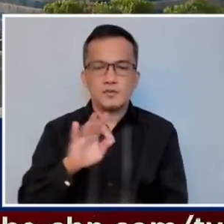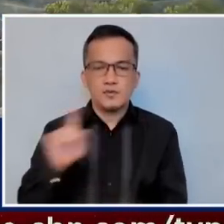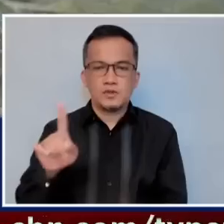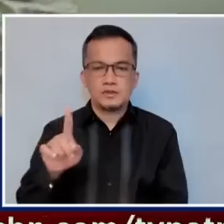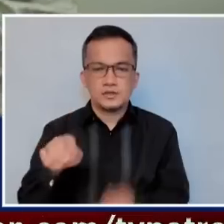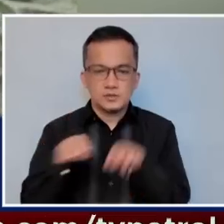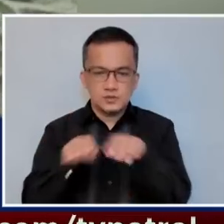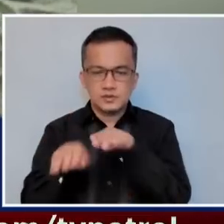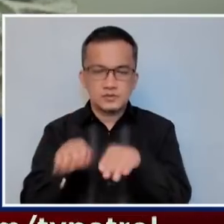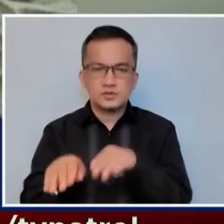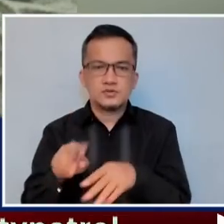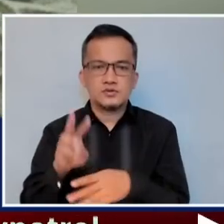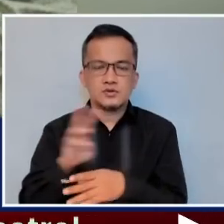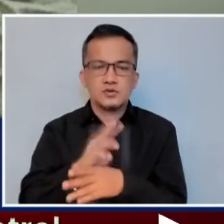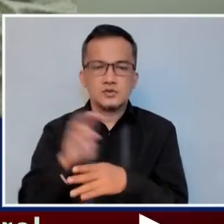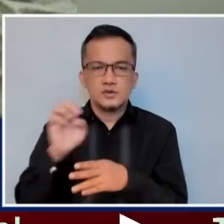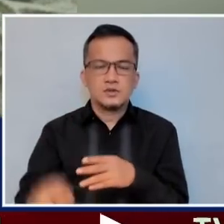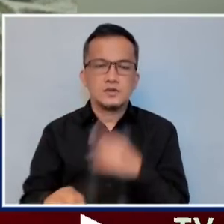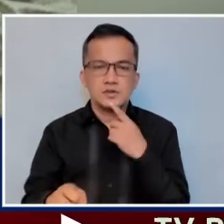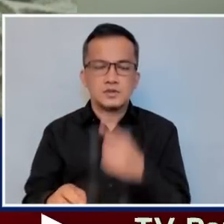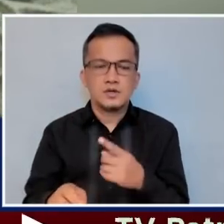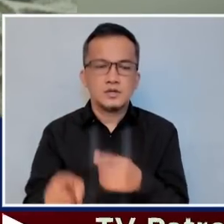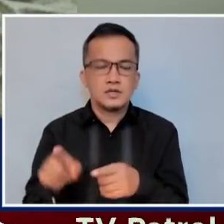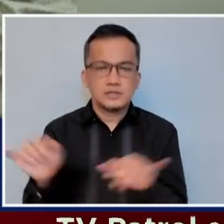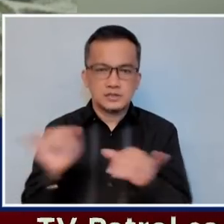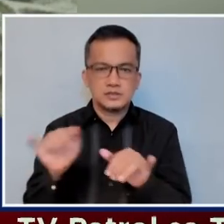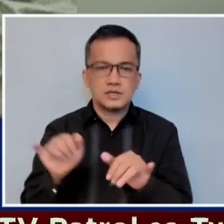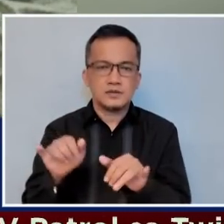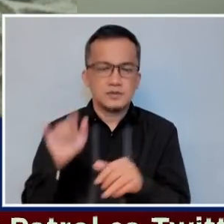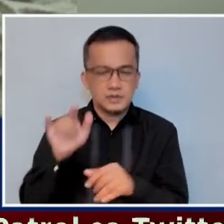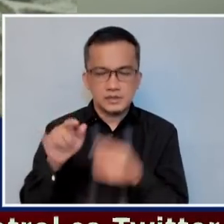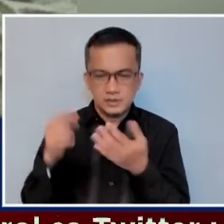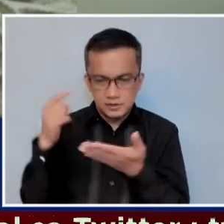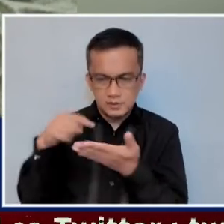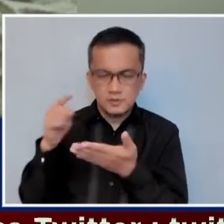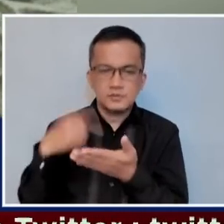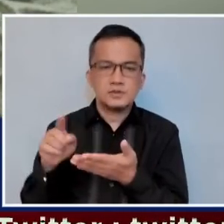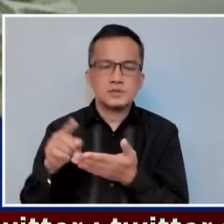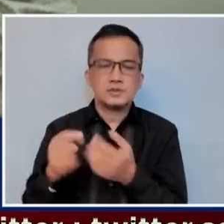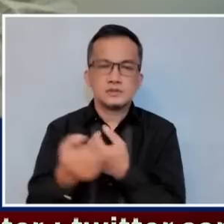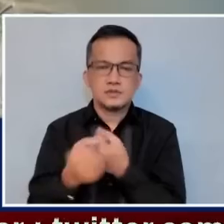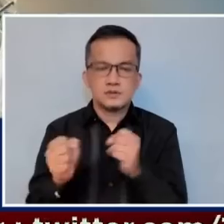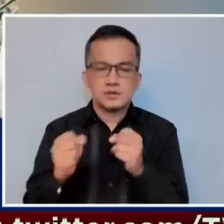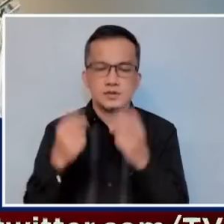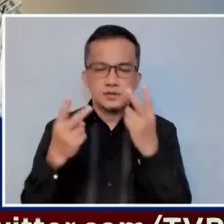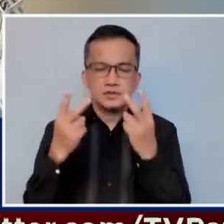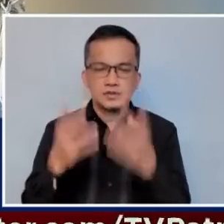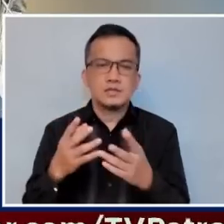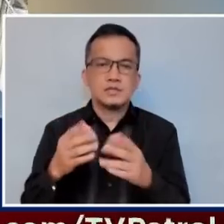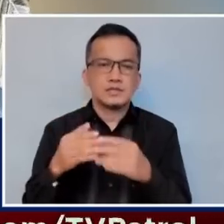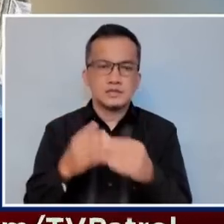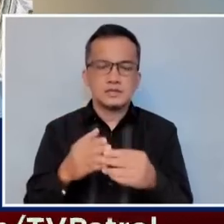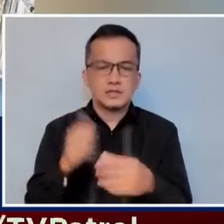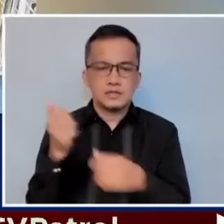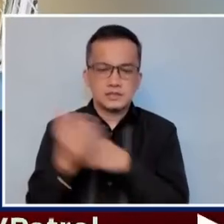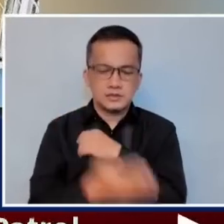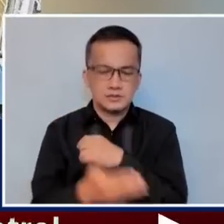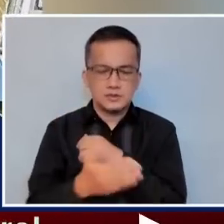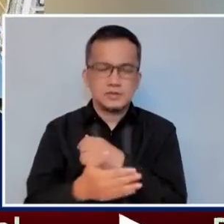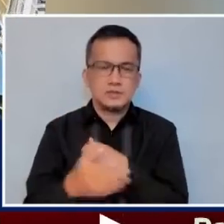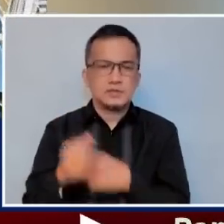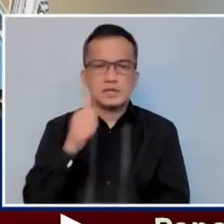weekend. Ang 250th PAW rin anya ang tumitiyak sa seguridad ng mga bisitang leader ng ibang bansa at iba pang